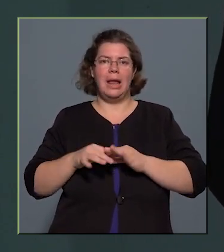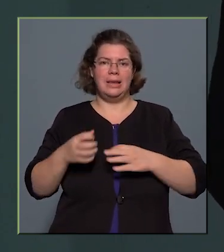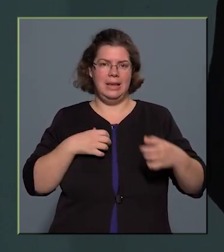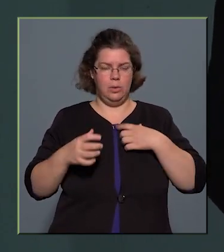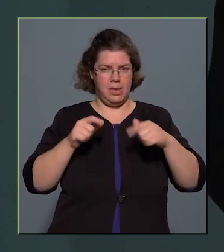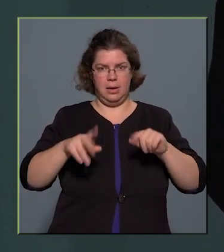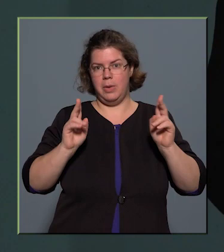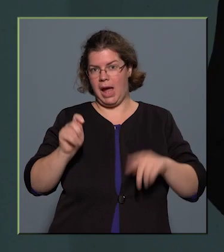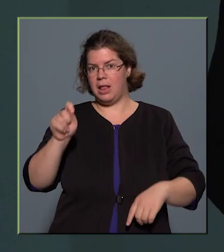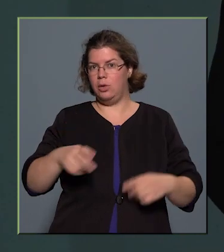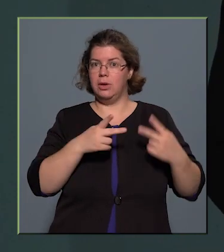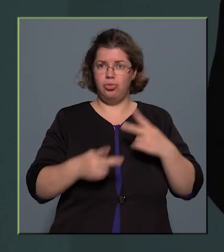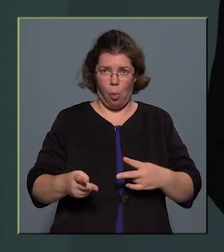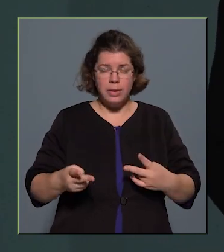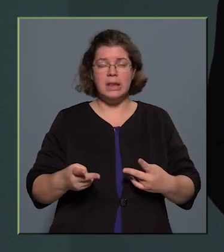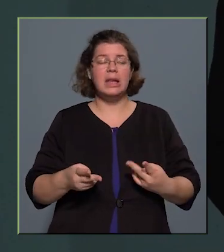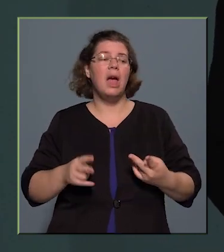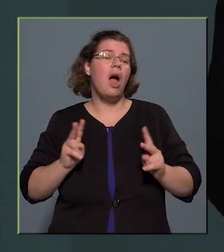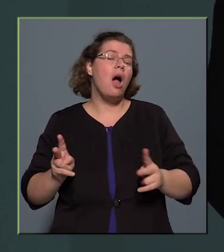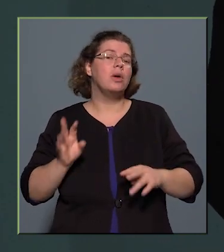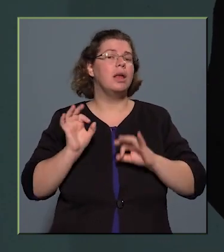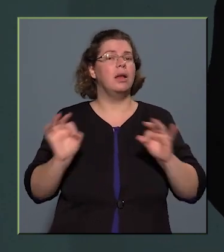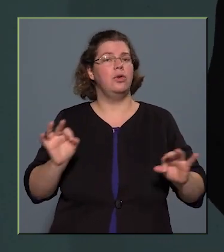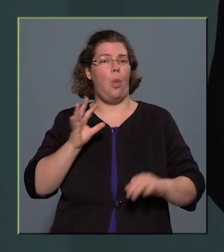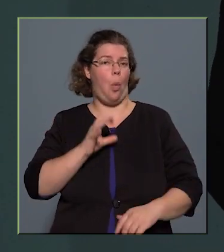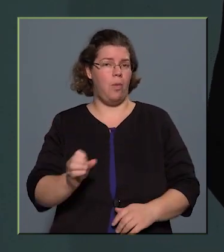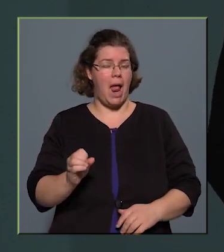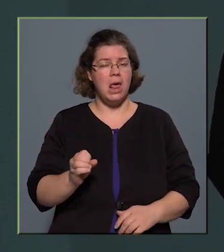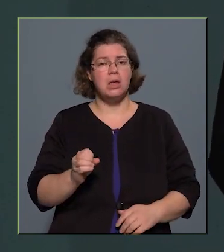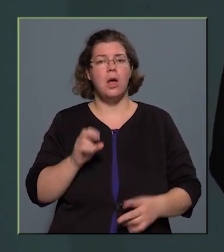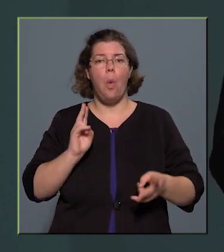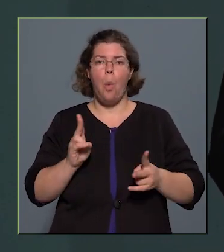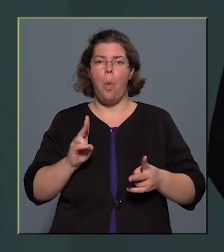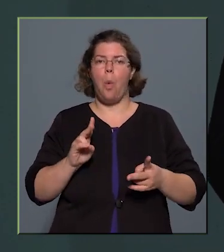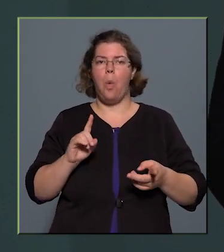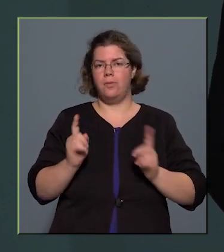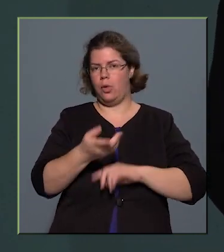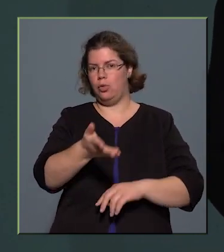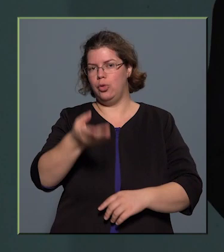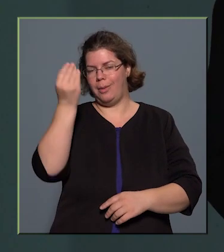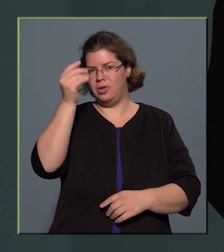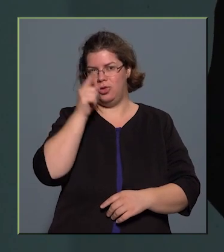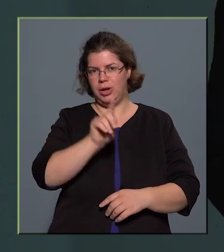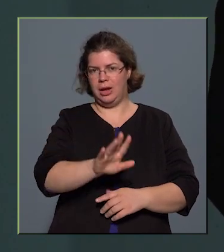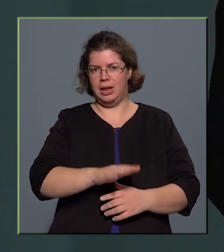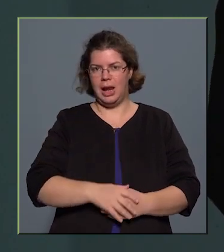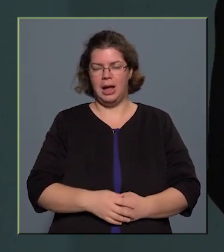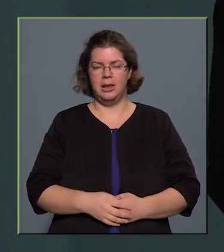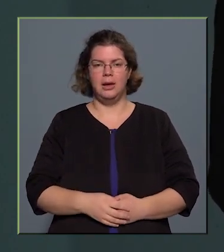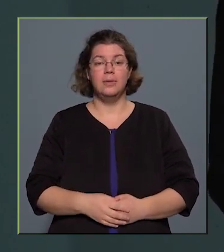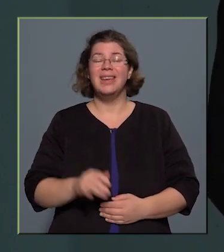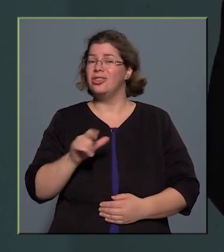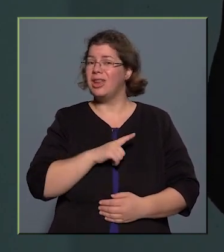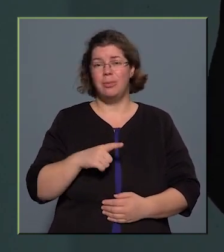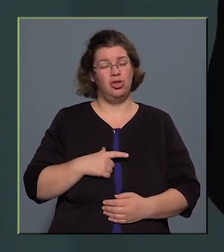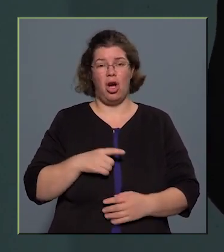szituációba kell döntést hoznunk, akkor ez mindenképpen egy jó válasz, hogy forduljunk a mesterséges intelligenciához. És ugye ez nem